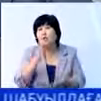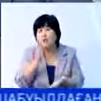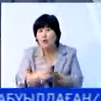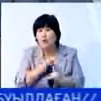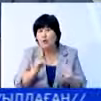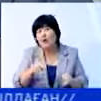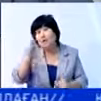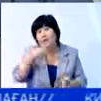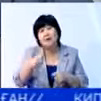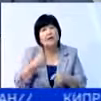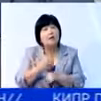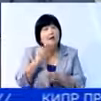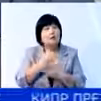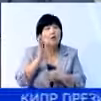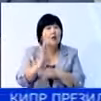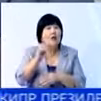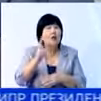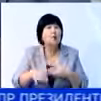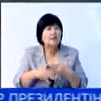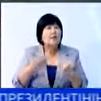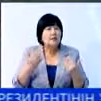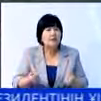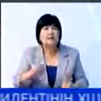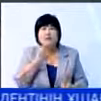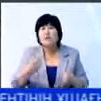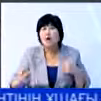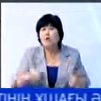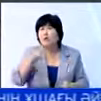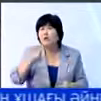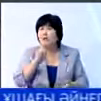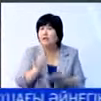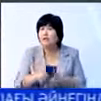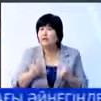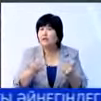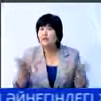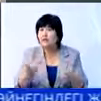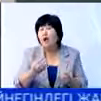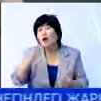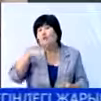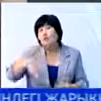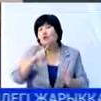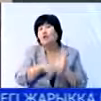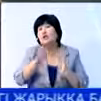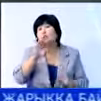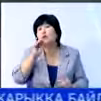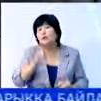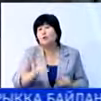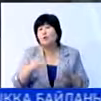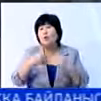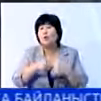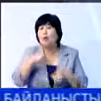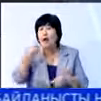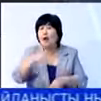Мемлекет басшысы өз жолдауында әлеуметтік қолдау үшін мұқтаждарға жасалуы тиіс деген болатын. Десек те, еліміз бойынша 74 мың отбасы